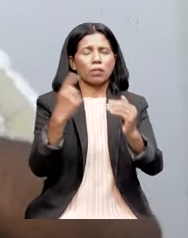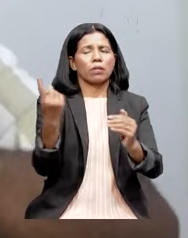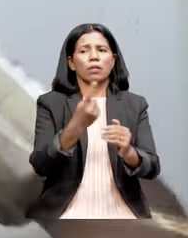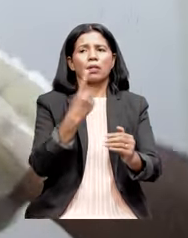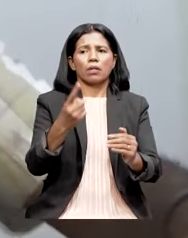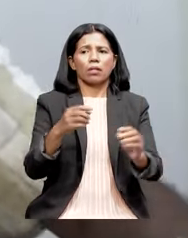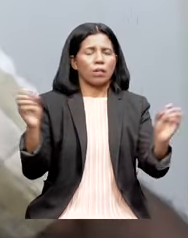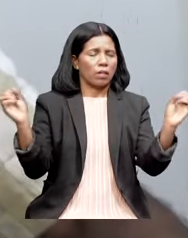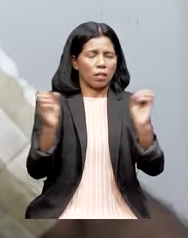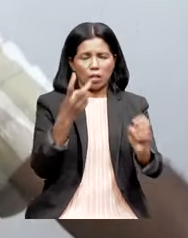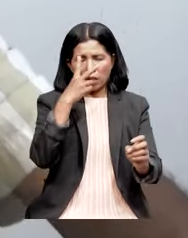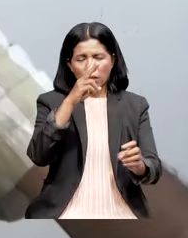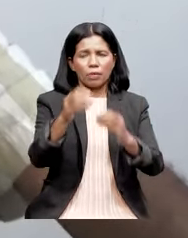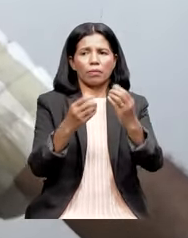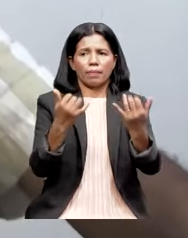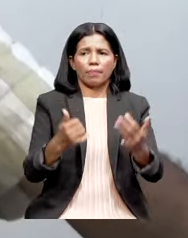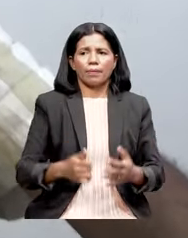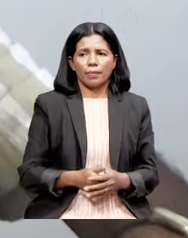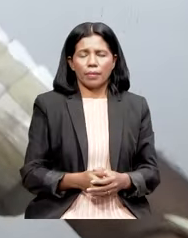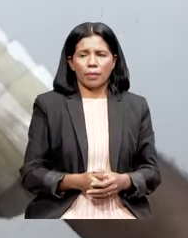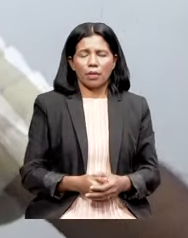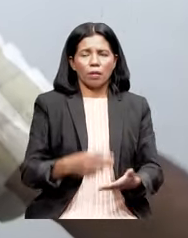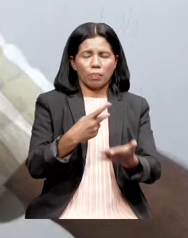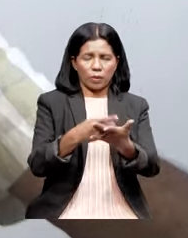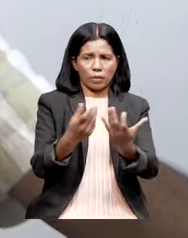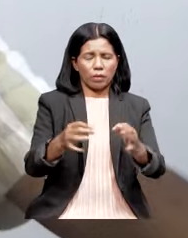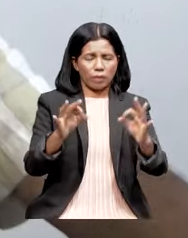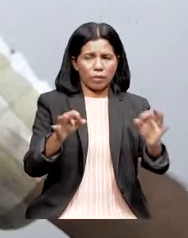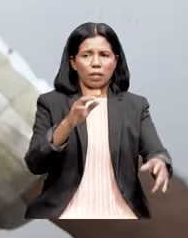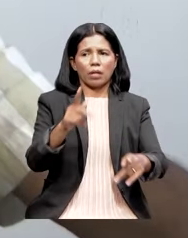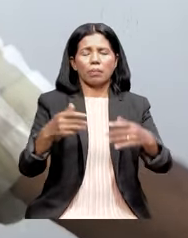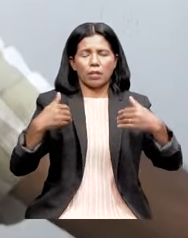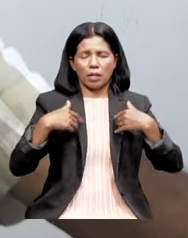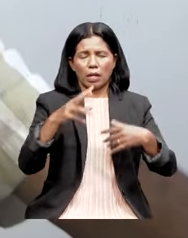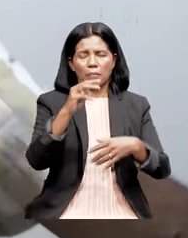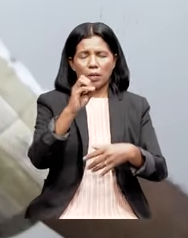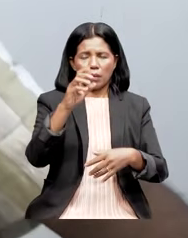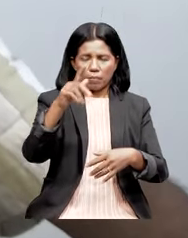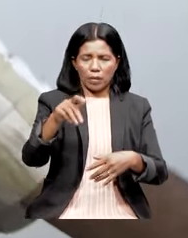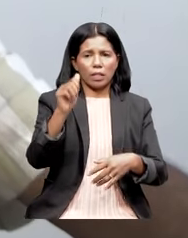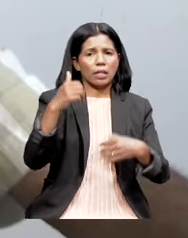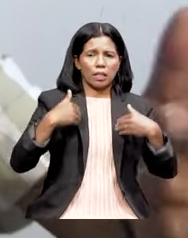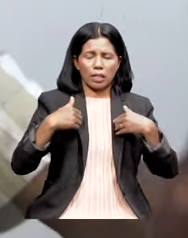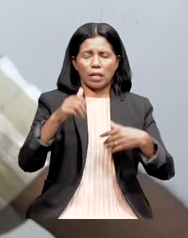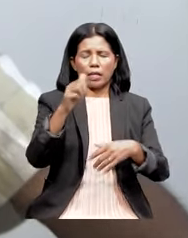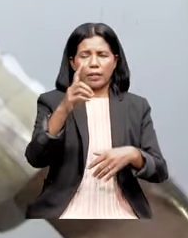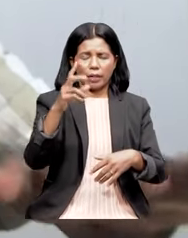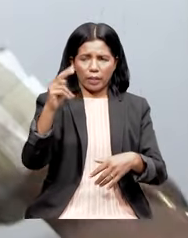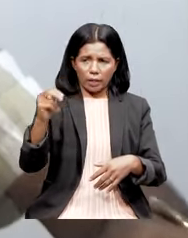ne lais solusan no la ne oner el proyecto no hot ka enve ya ya obras publica ya de ya cena